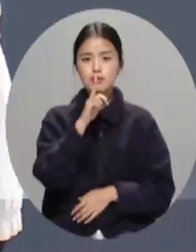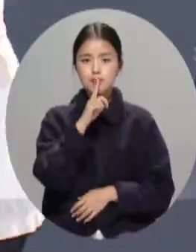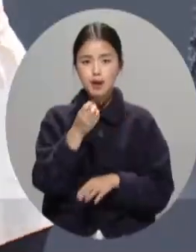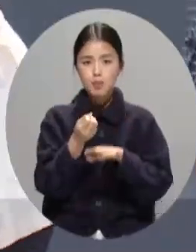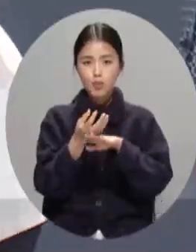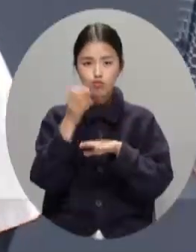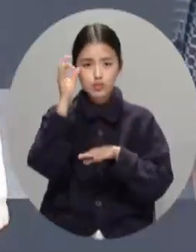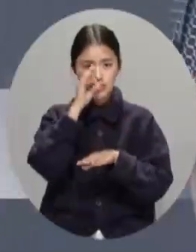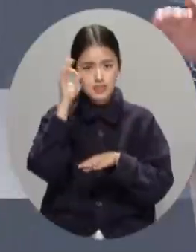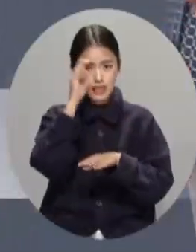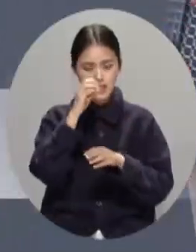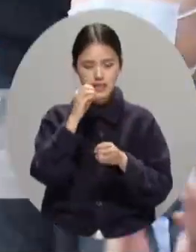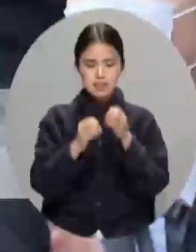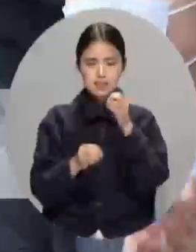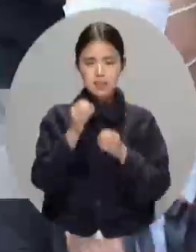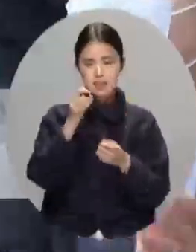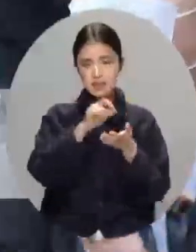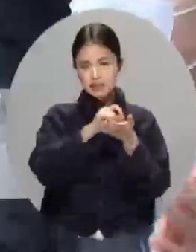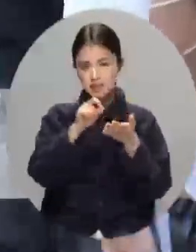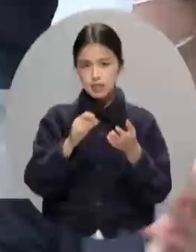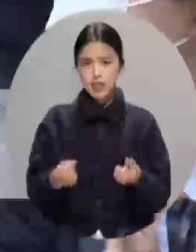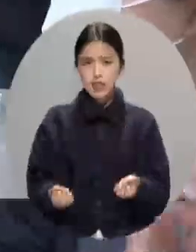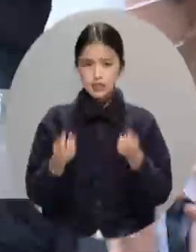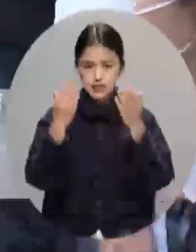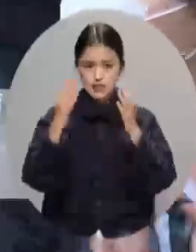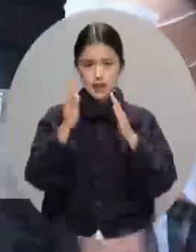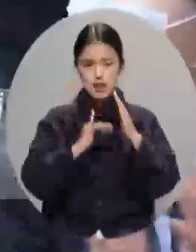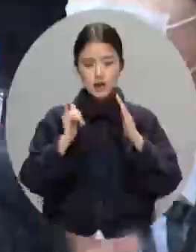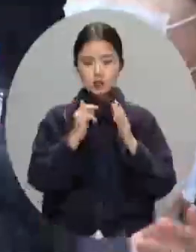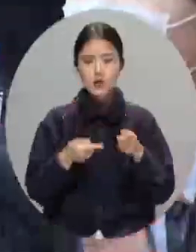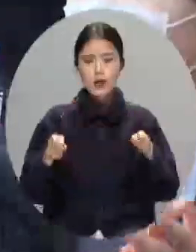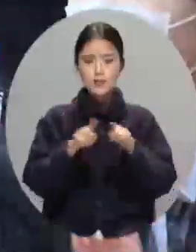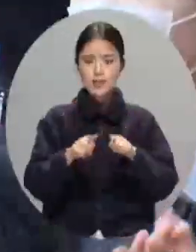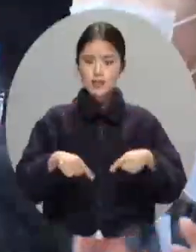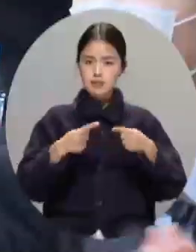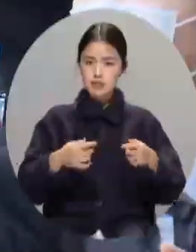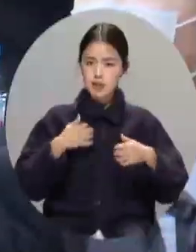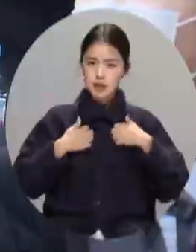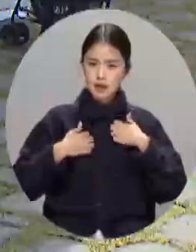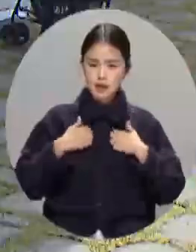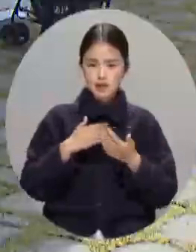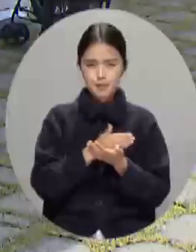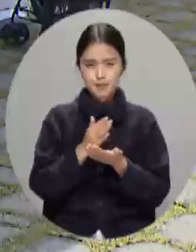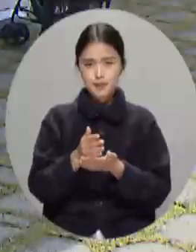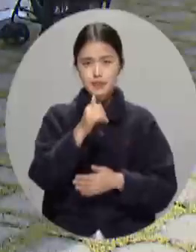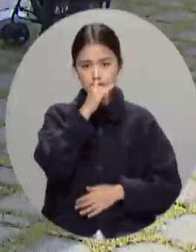보물찾기와 시조쓰기 행사가 열리는 등 가족이 즐길 수 있는 체험 행사가 진행됐습니다.